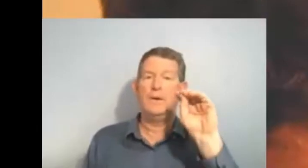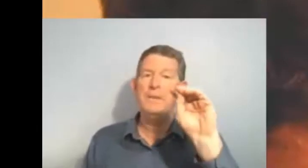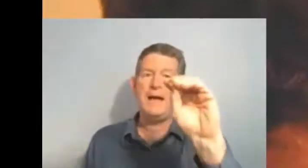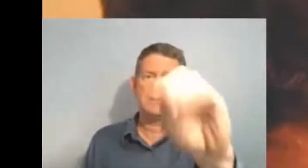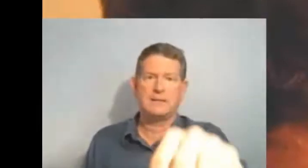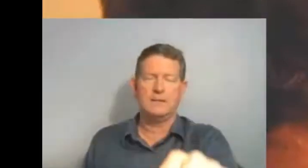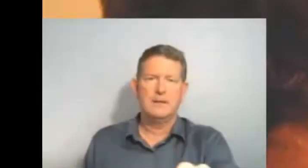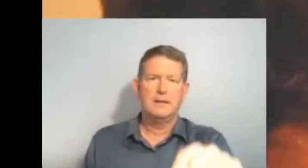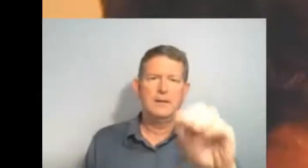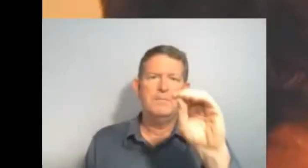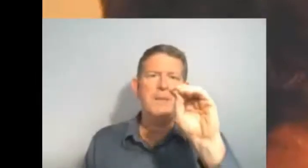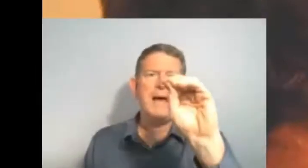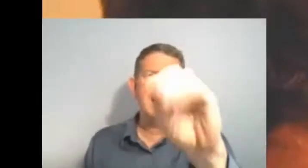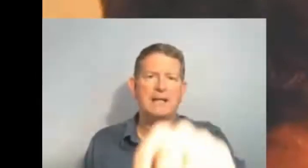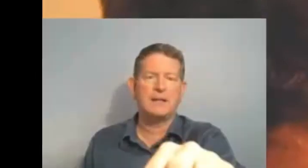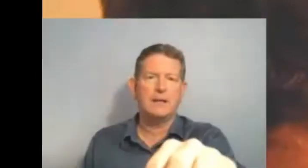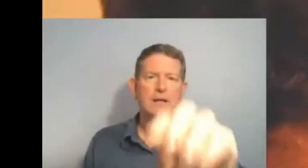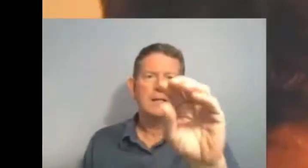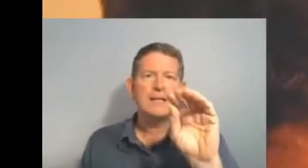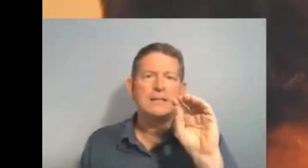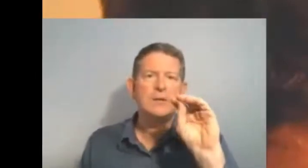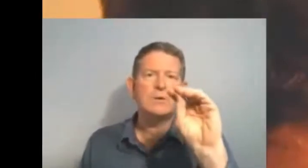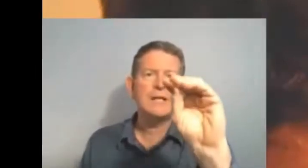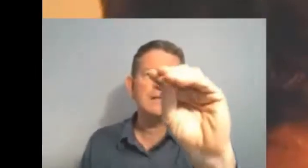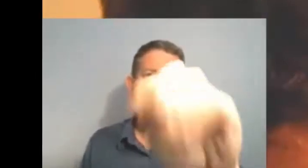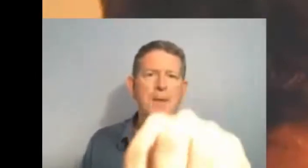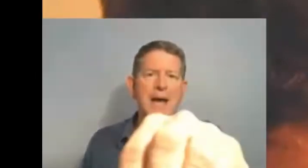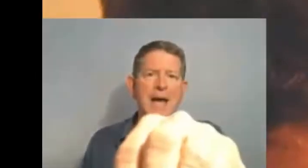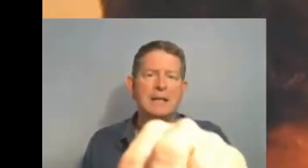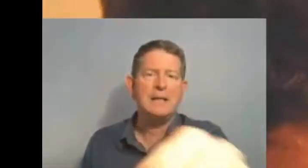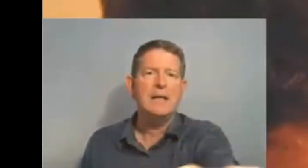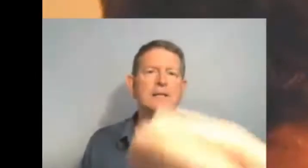C'est le verbe mettre. Mettre.